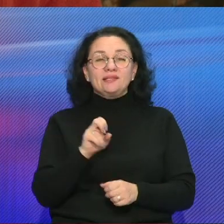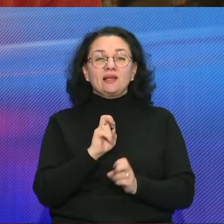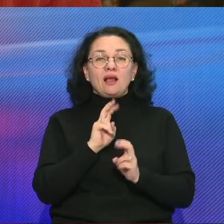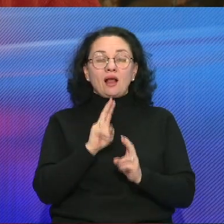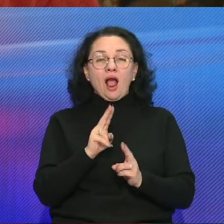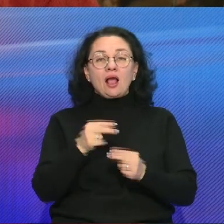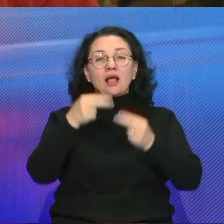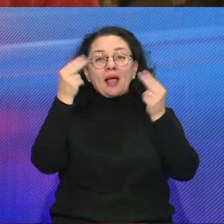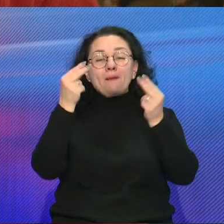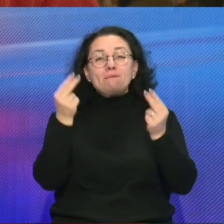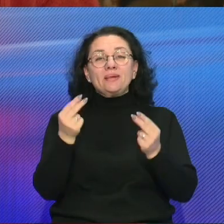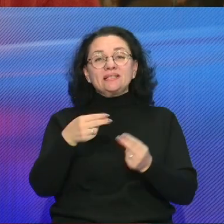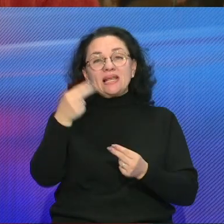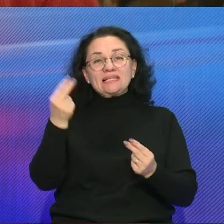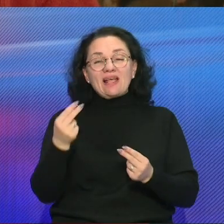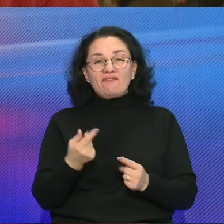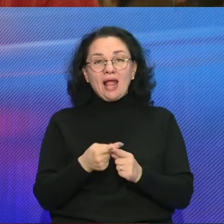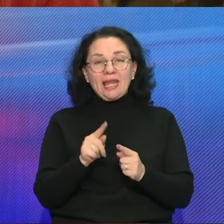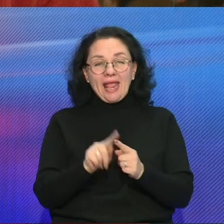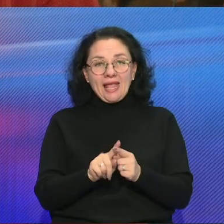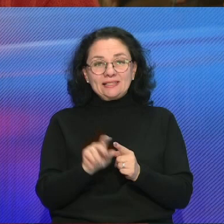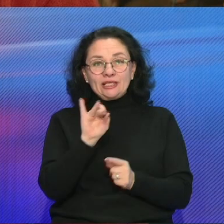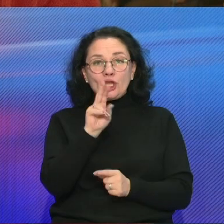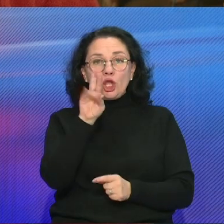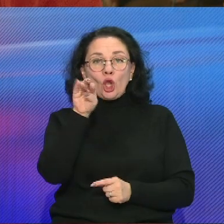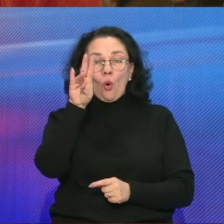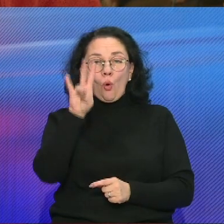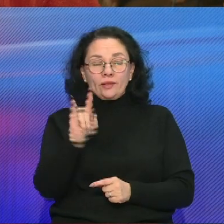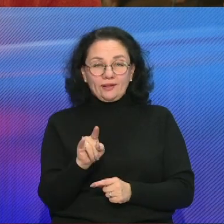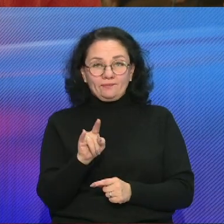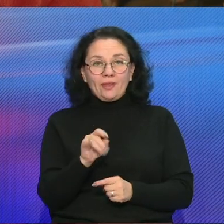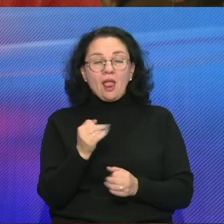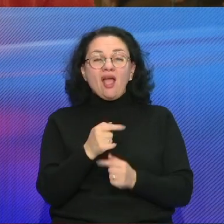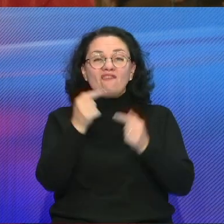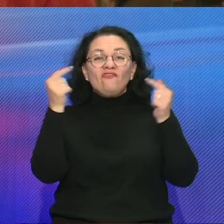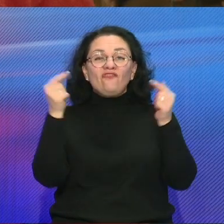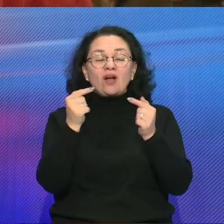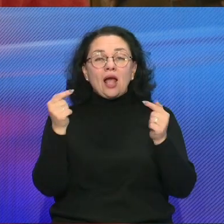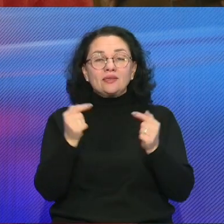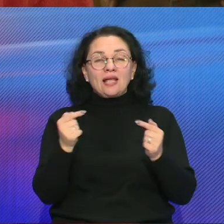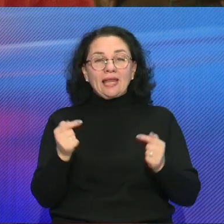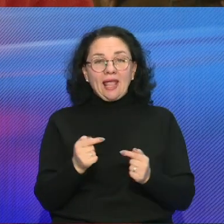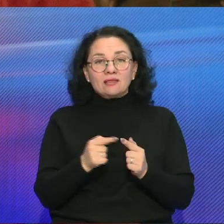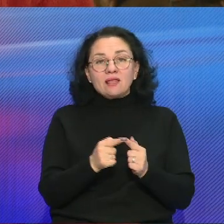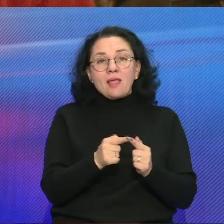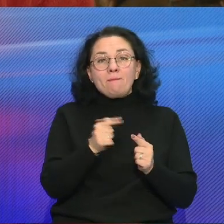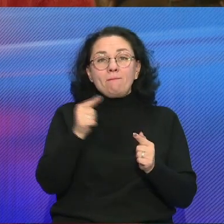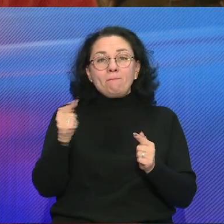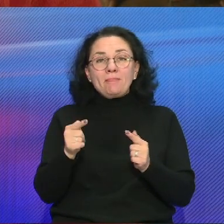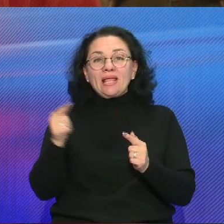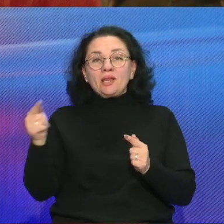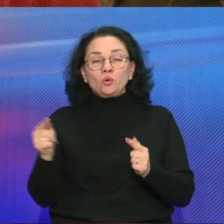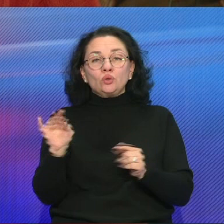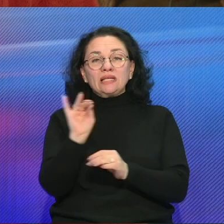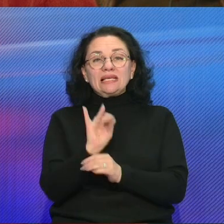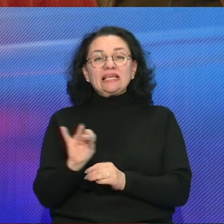те живописна, значит, со холсте у конкретные периоды истории.